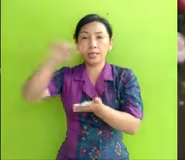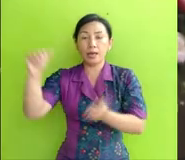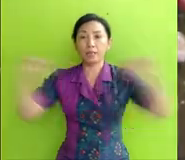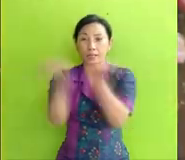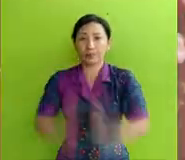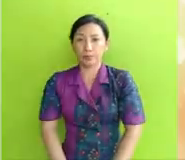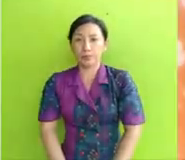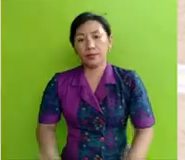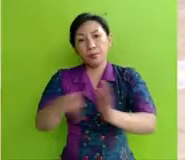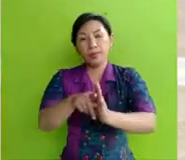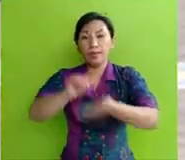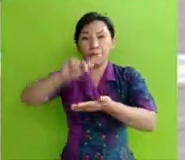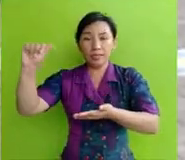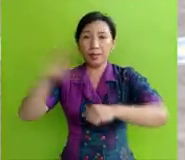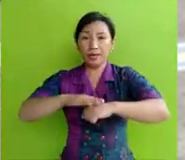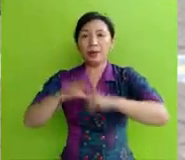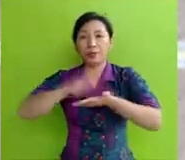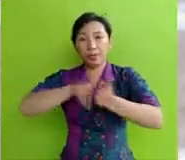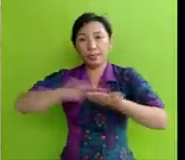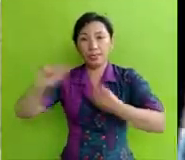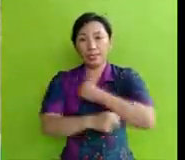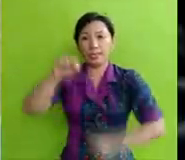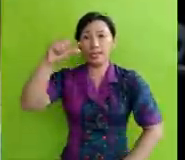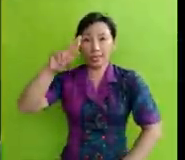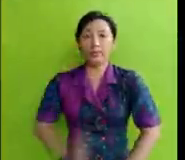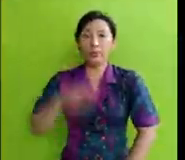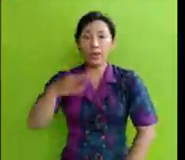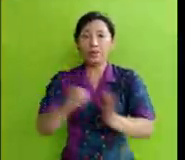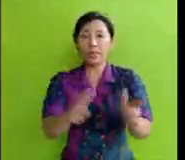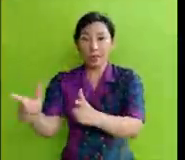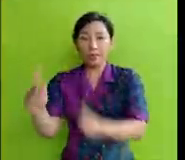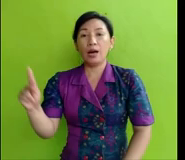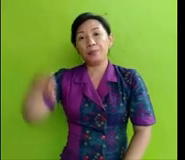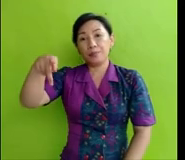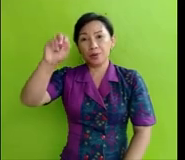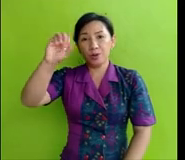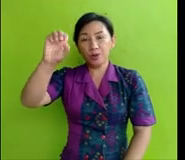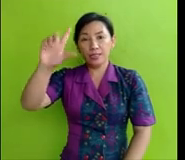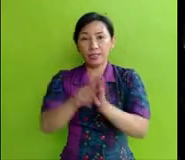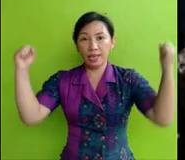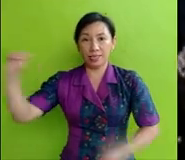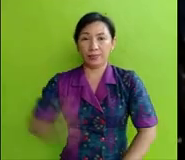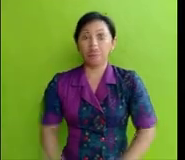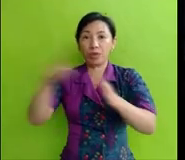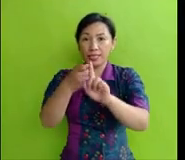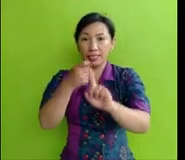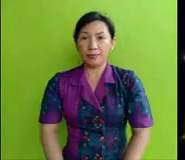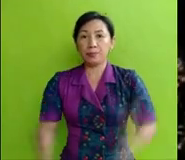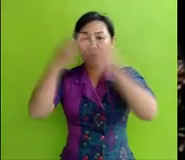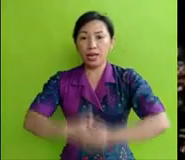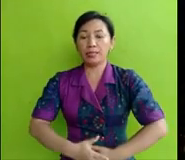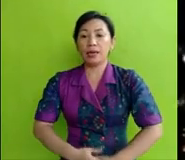masyarakat. Pelayanan pada Pengadilan Negeri Singaraja Kelas 1B sudah menerapkan